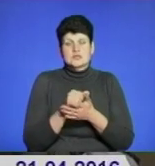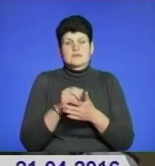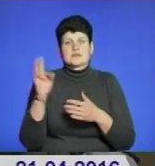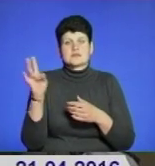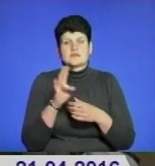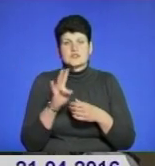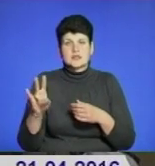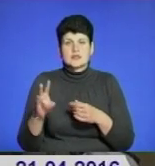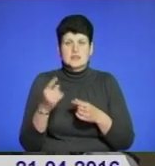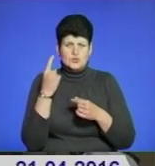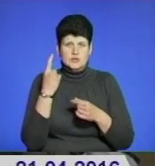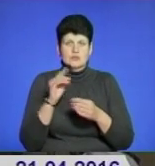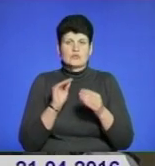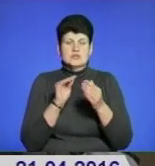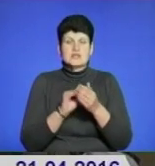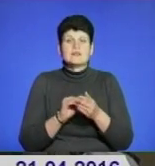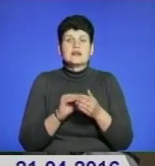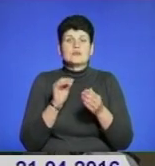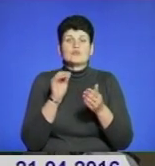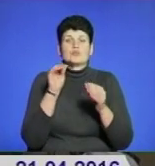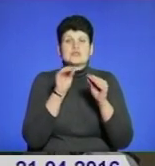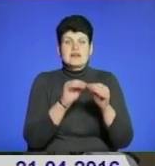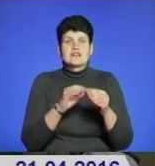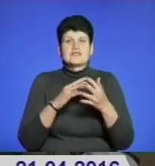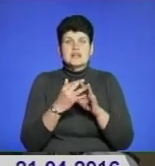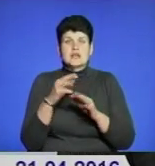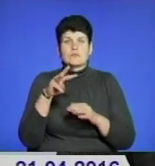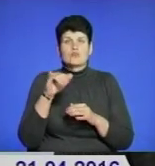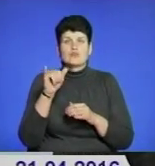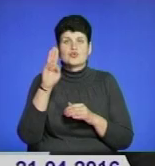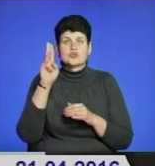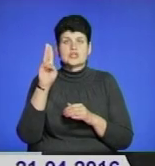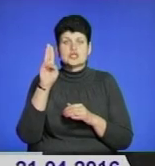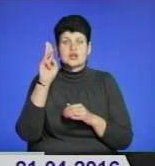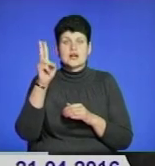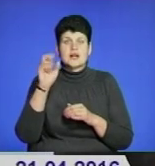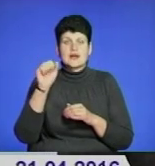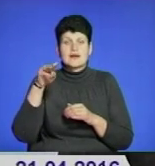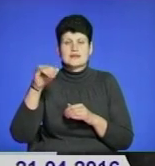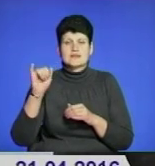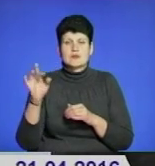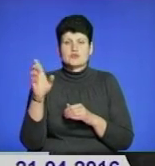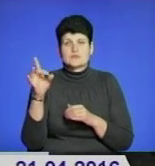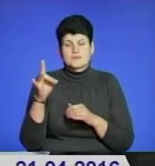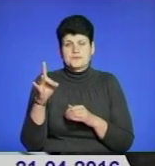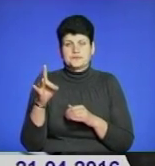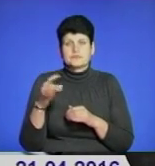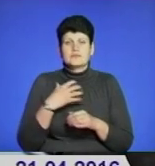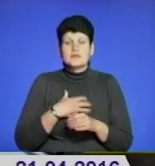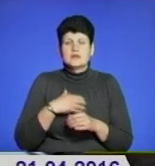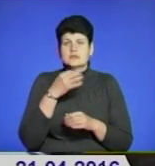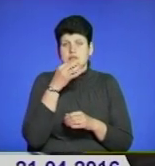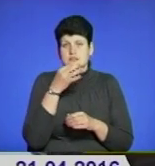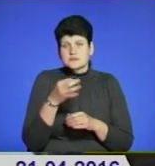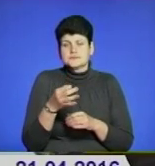один незабаром облаштують в селі Мушкатівка Борщівського району. Дуже важливо наголосити на тому, що саме завдяки